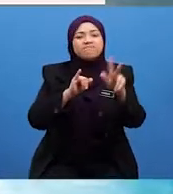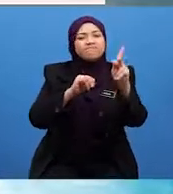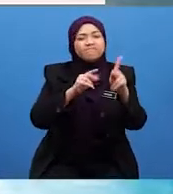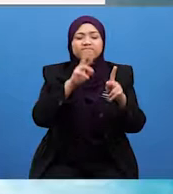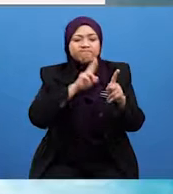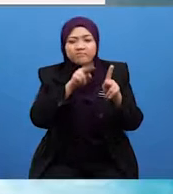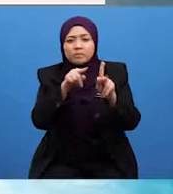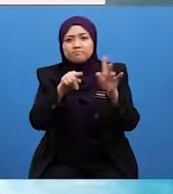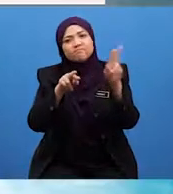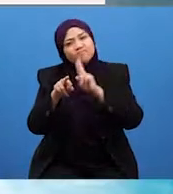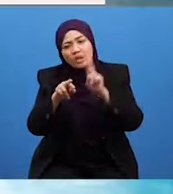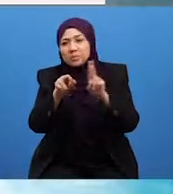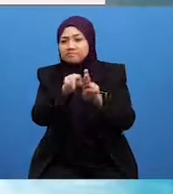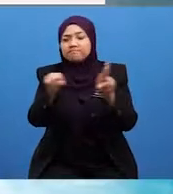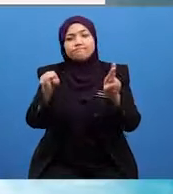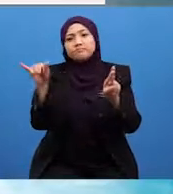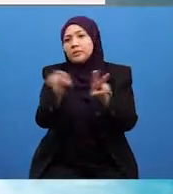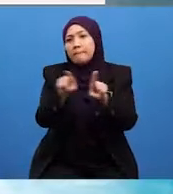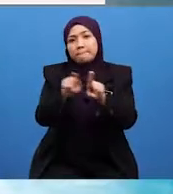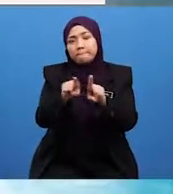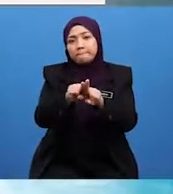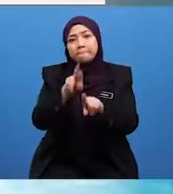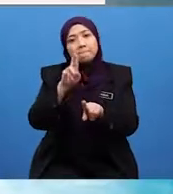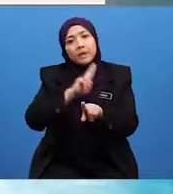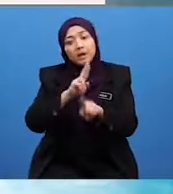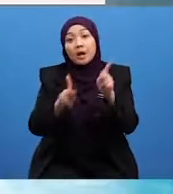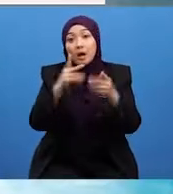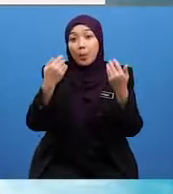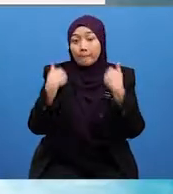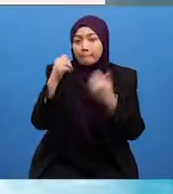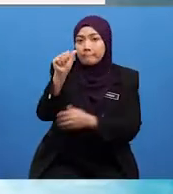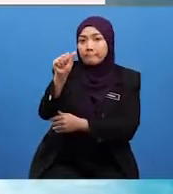dengan bahan kimia yang bersifat asid.